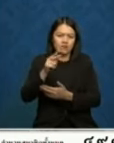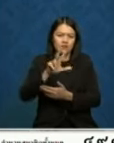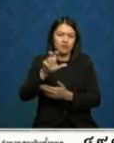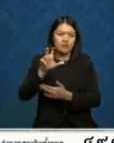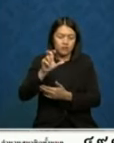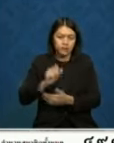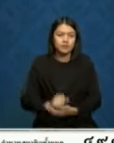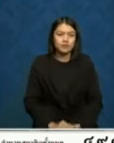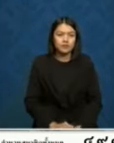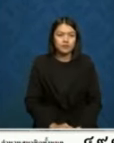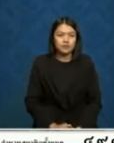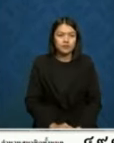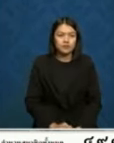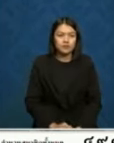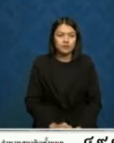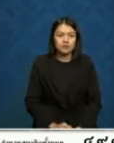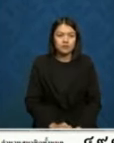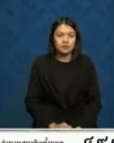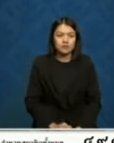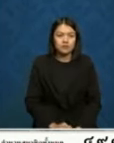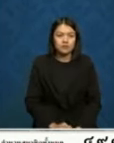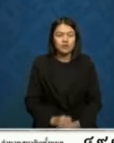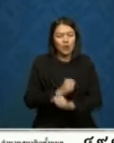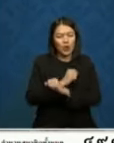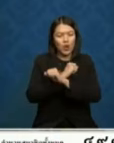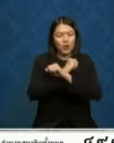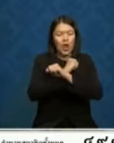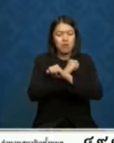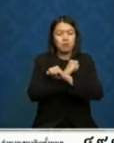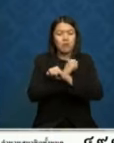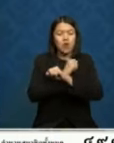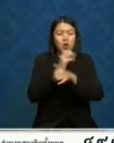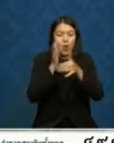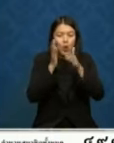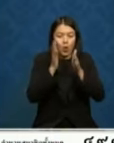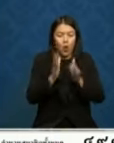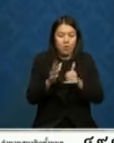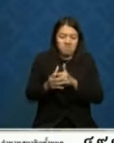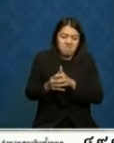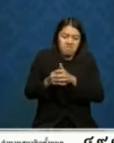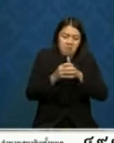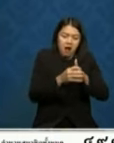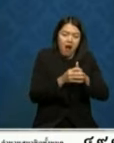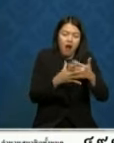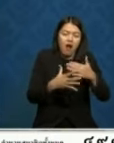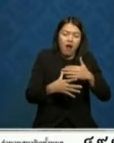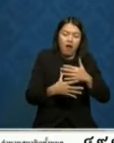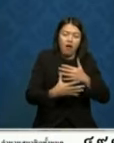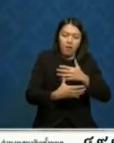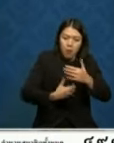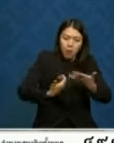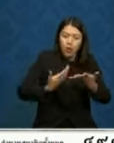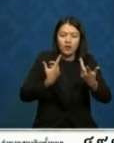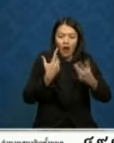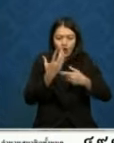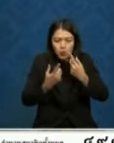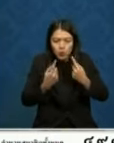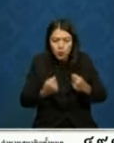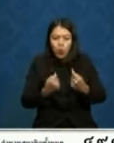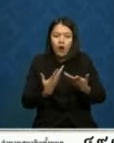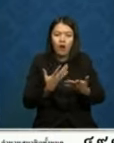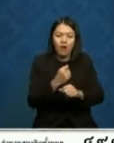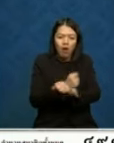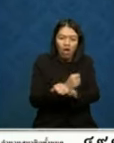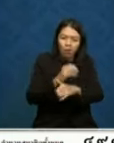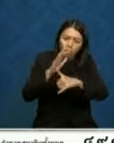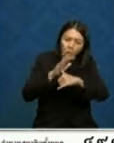5,419,300 บาทท่านประธานครับการต่อต้านการค้ามนุษย์เป็นเรื่องที่จำเป็นครับและเป็นภารกิจของเราในการสร้างความน่าเชื่อถือต่อต่าง